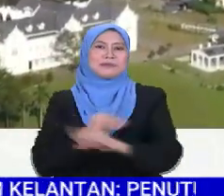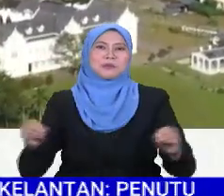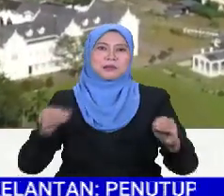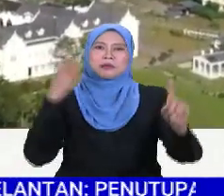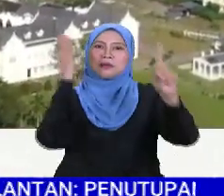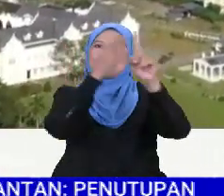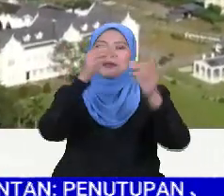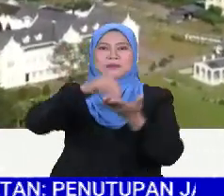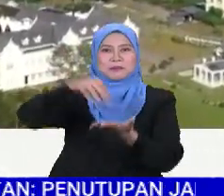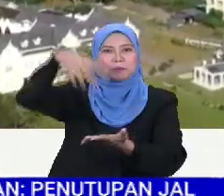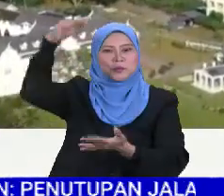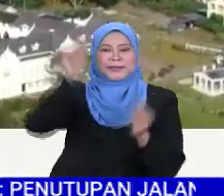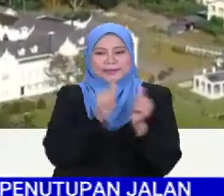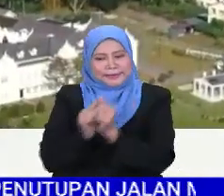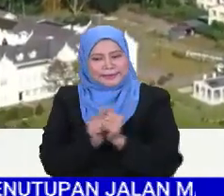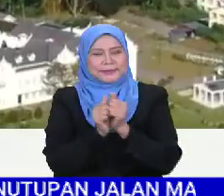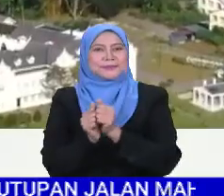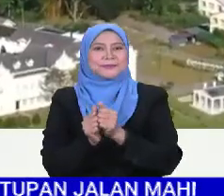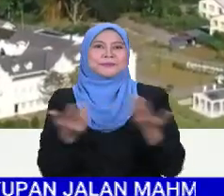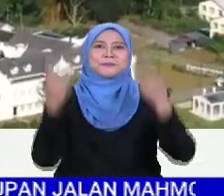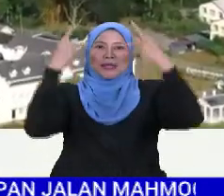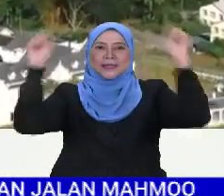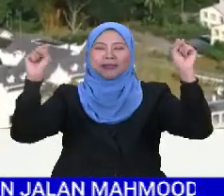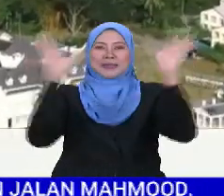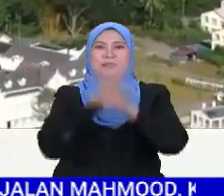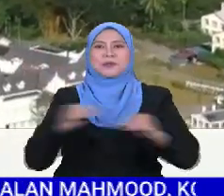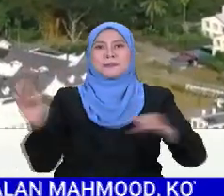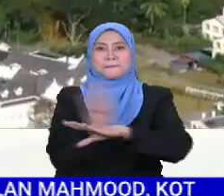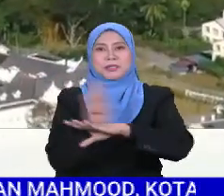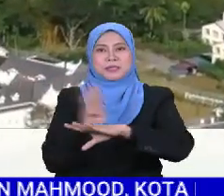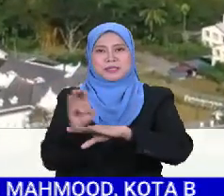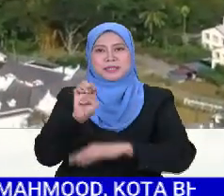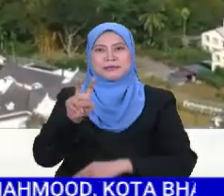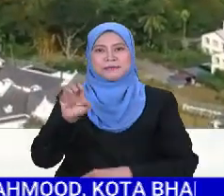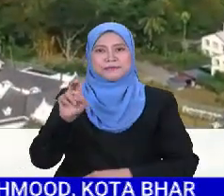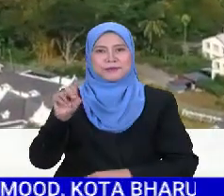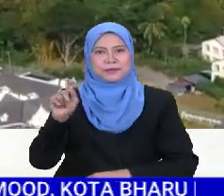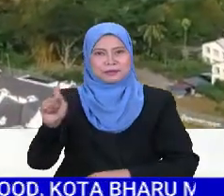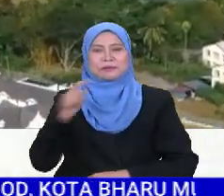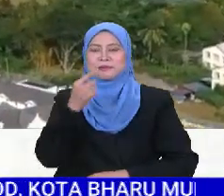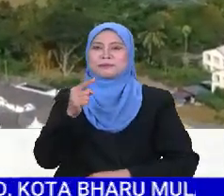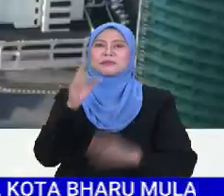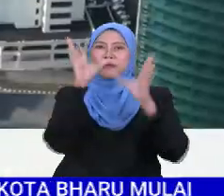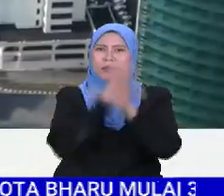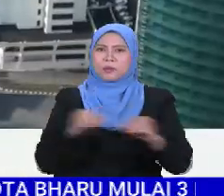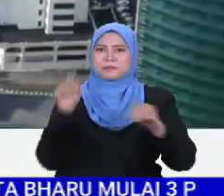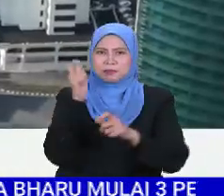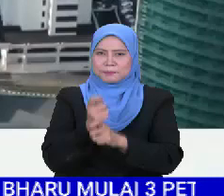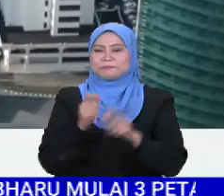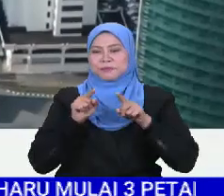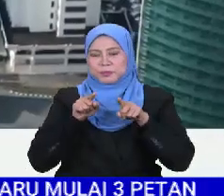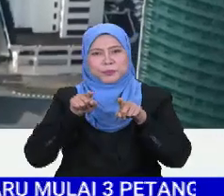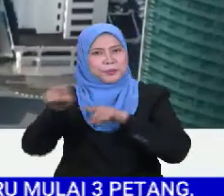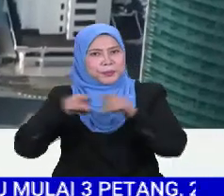ke arah kemakmuran bersama. Antaranya ialah Presiden Sarawak Business Events, Frederick Ho, berharap Sarawak akan kekal berdaya saing